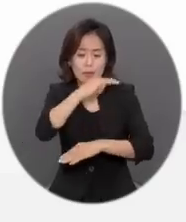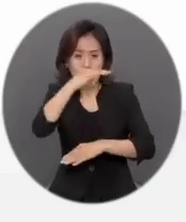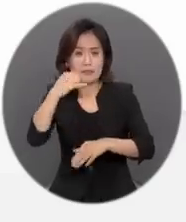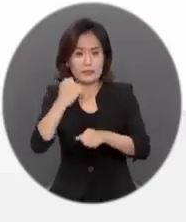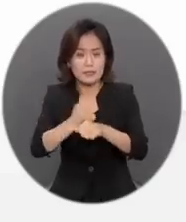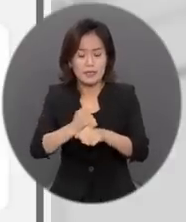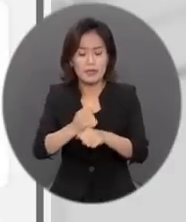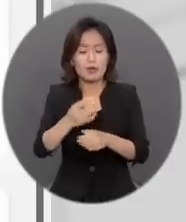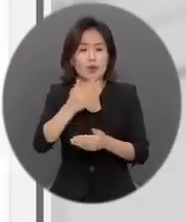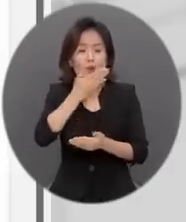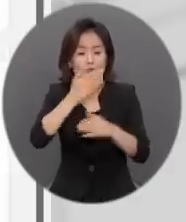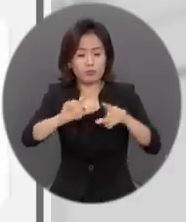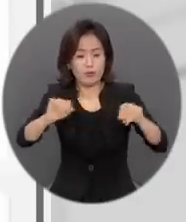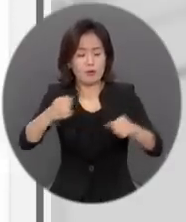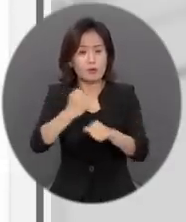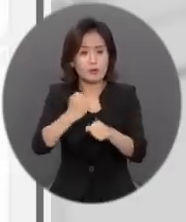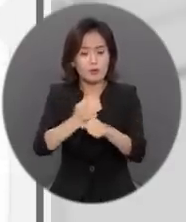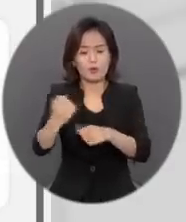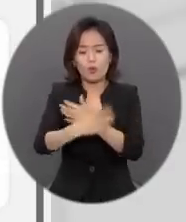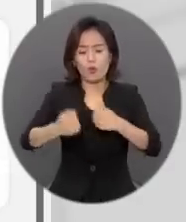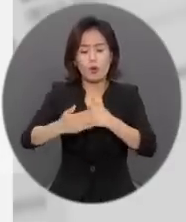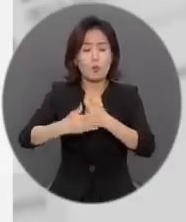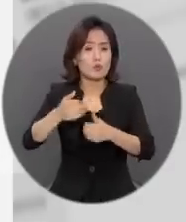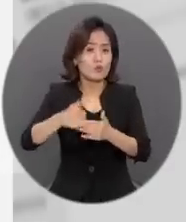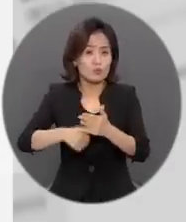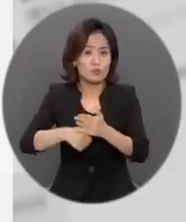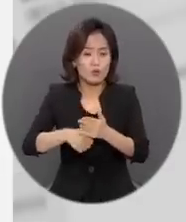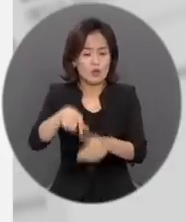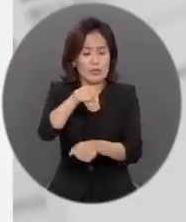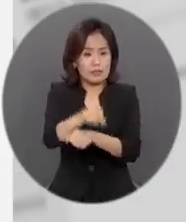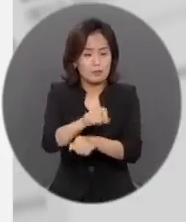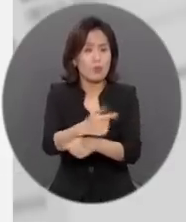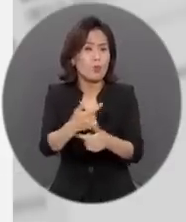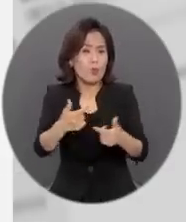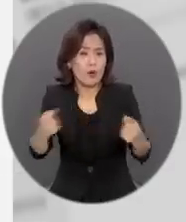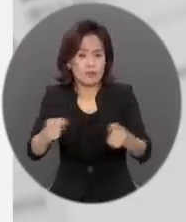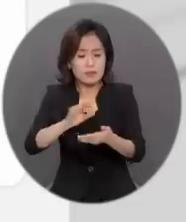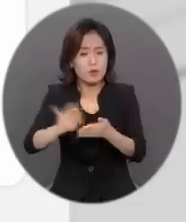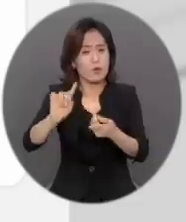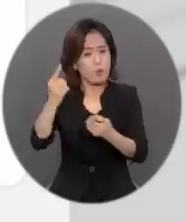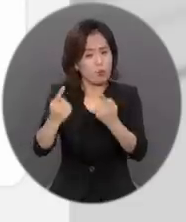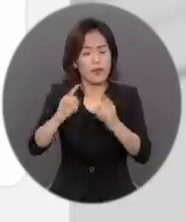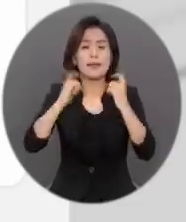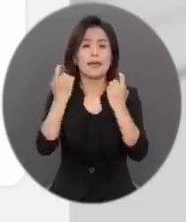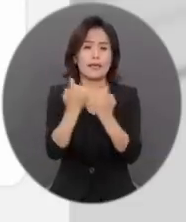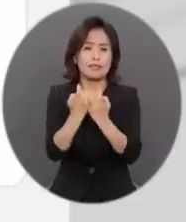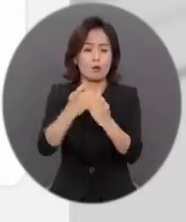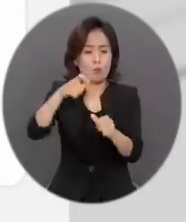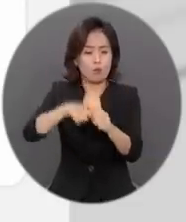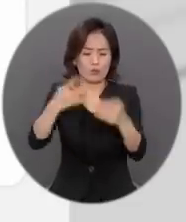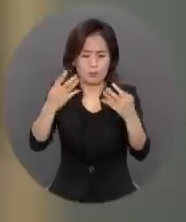린스와 양념통, 홍삼 등 건강 보조식품까지. 사무용 공동 비품보다는 사적 물품에 가까운 구매